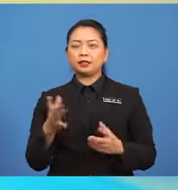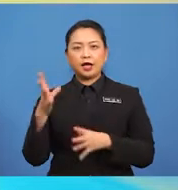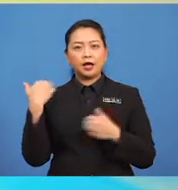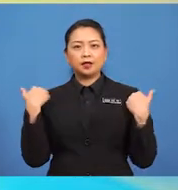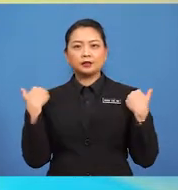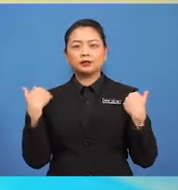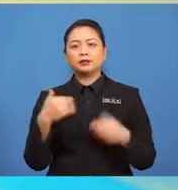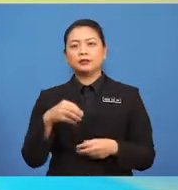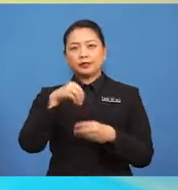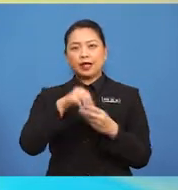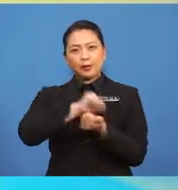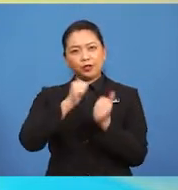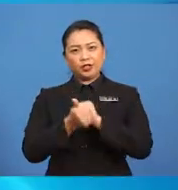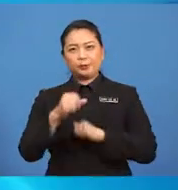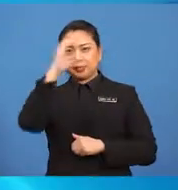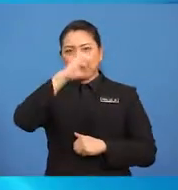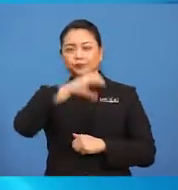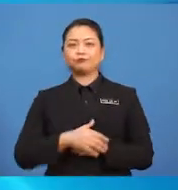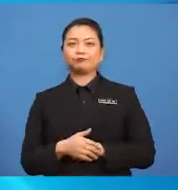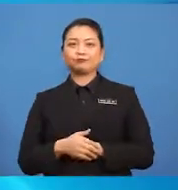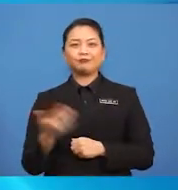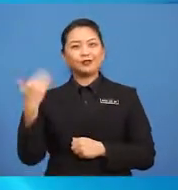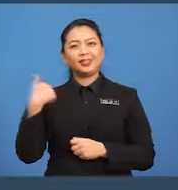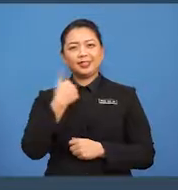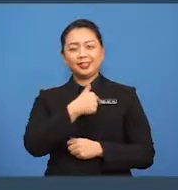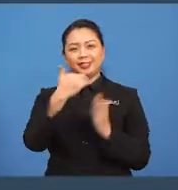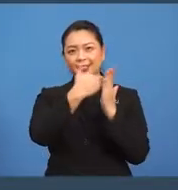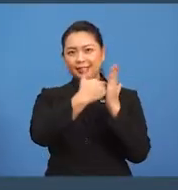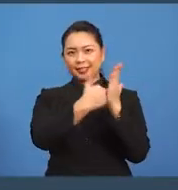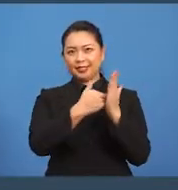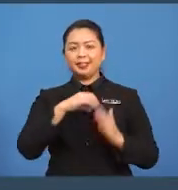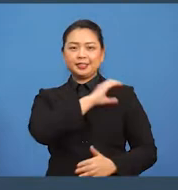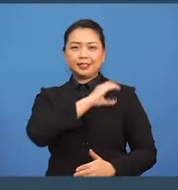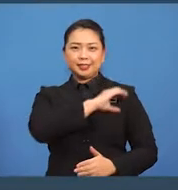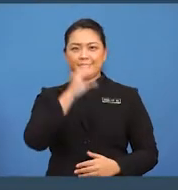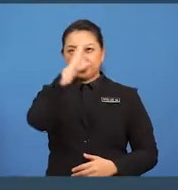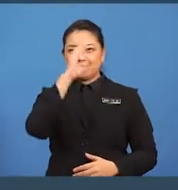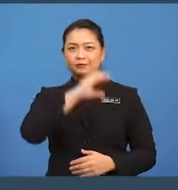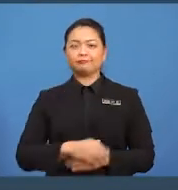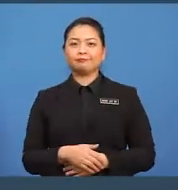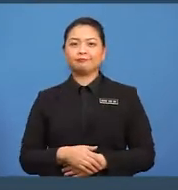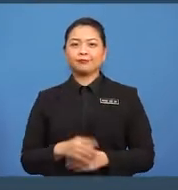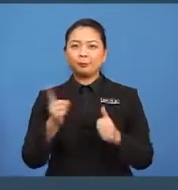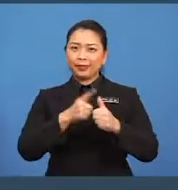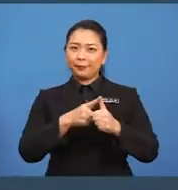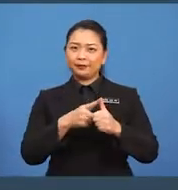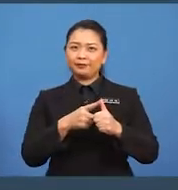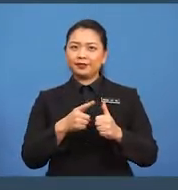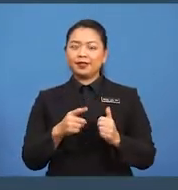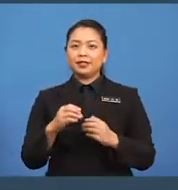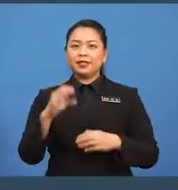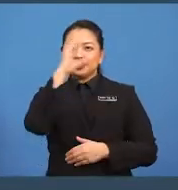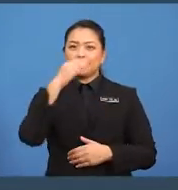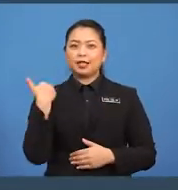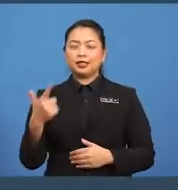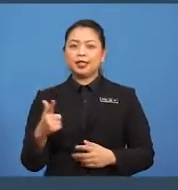terdapat dalam algoritma search. Mari kita senaraikan ciri-ciri search. Pertama, search